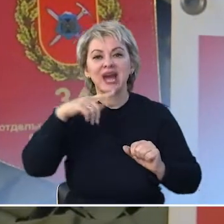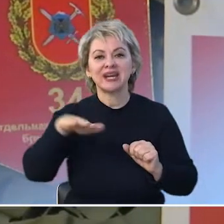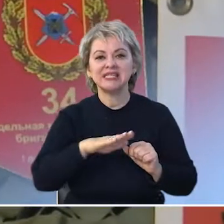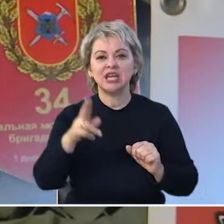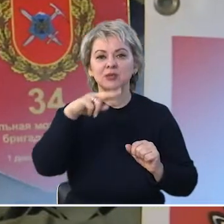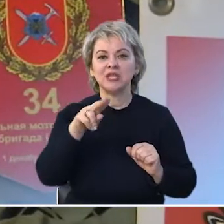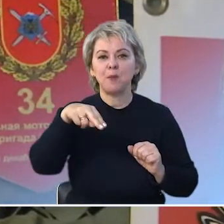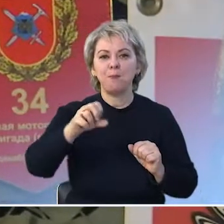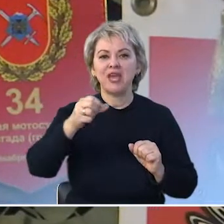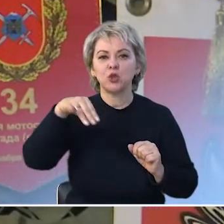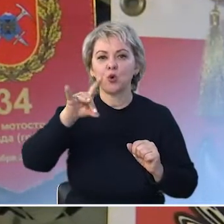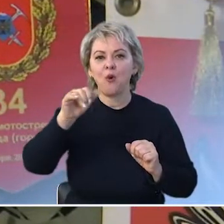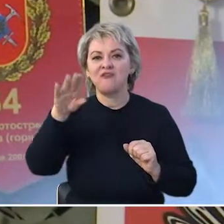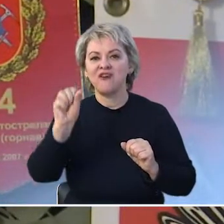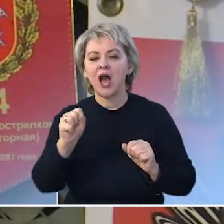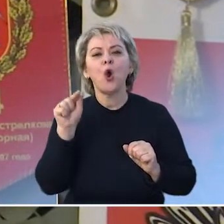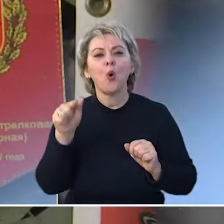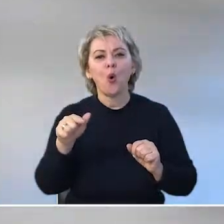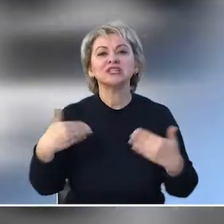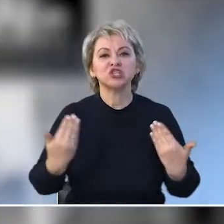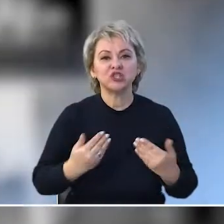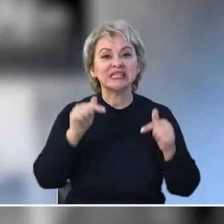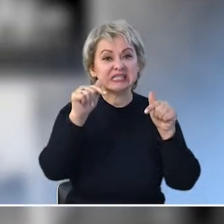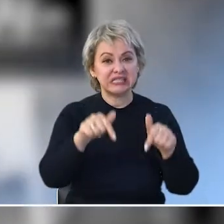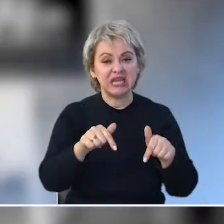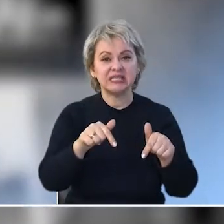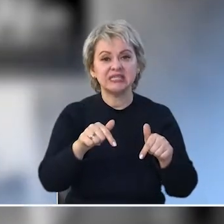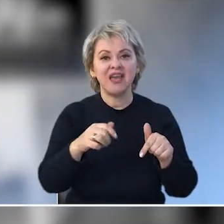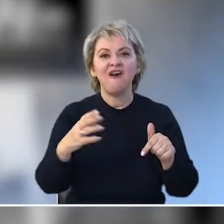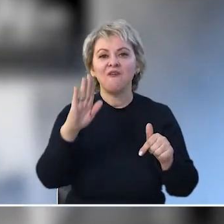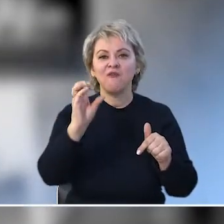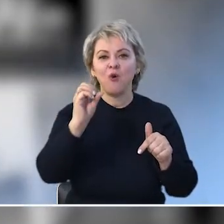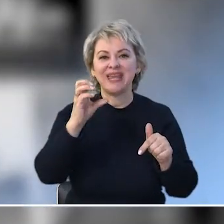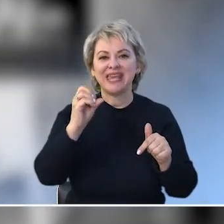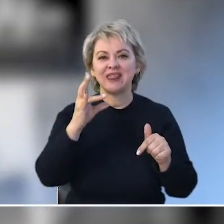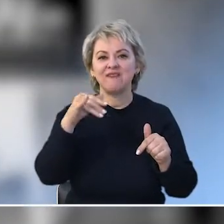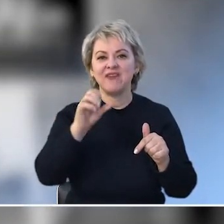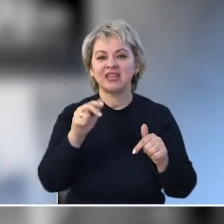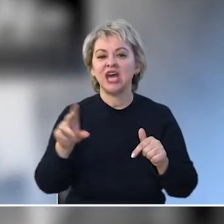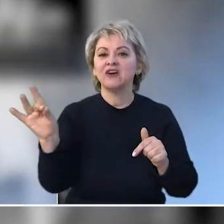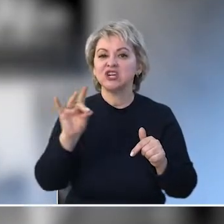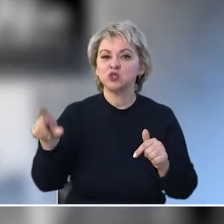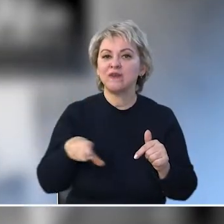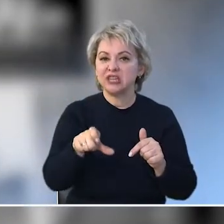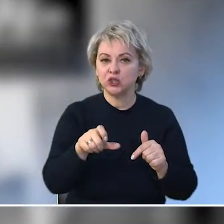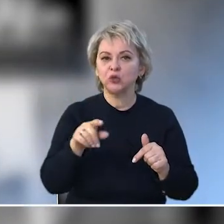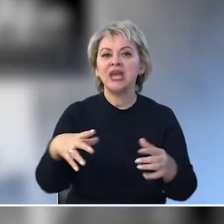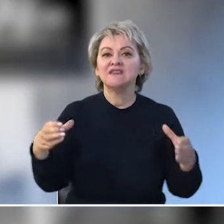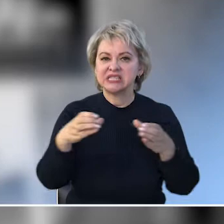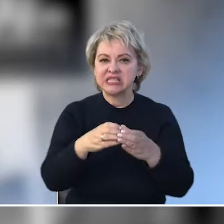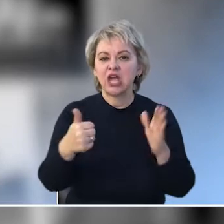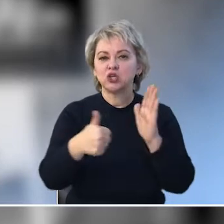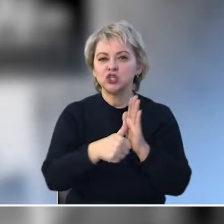героя России Дмитрия Петрова. Он, кстати, проживал здесь на военведе у нас в Ростове-на-Дону. И